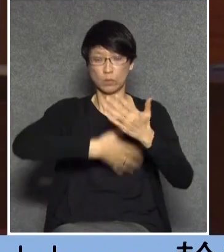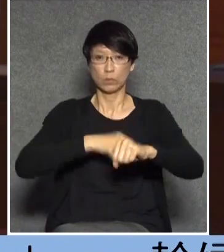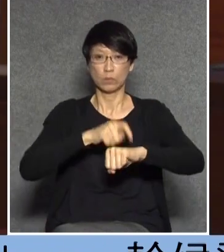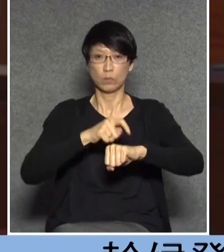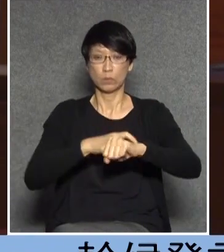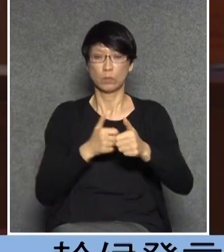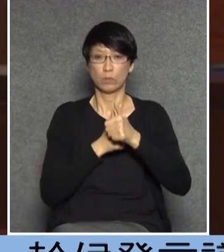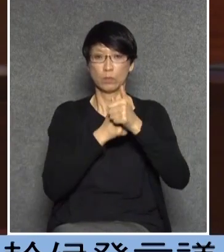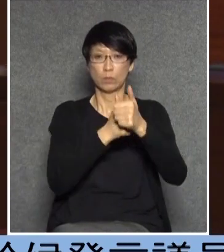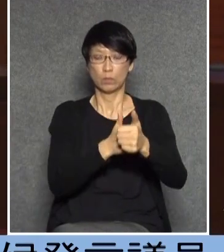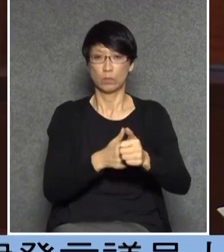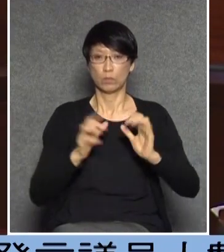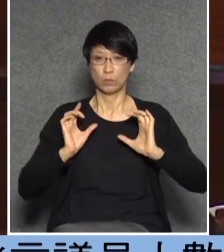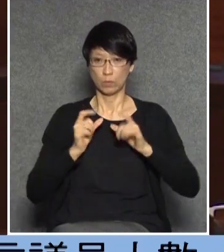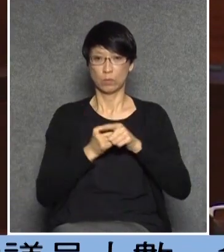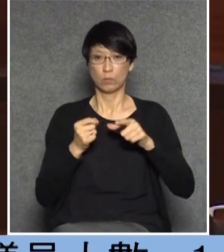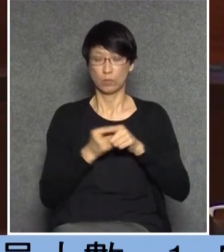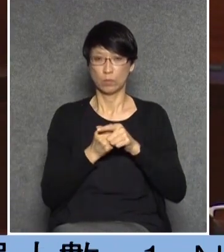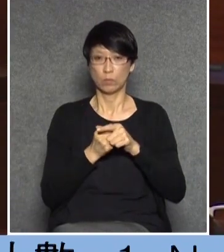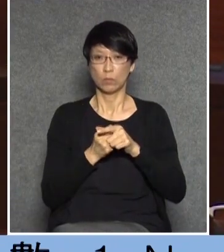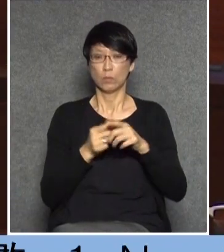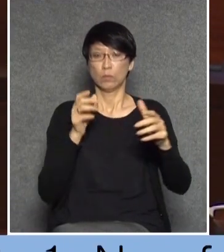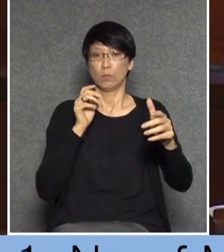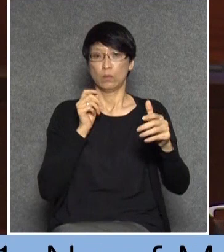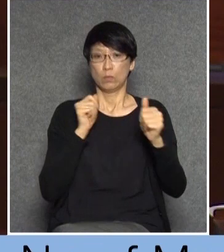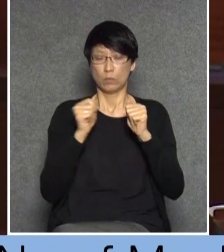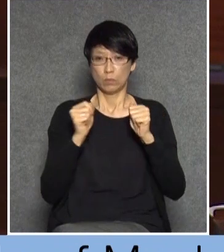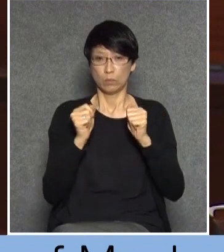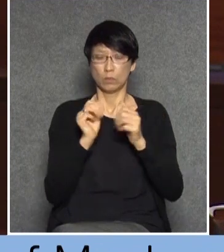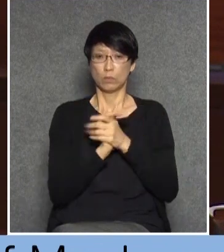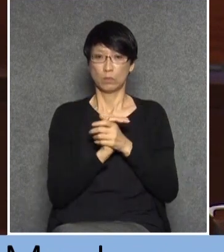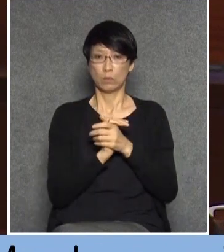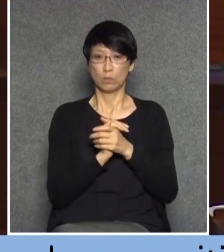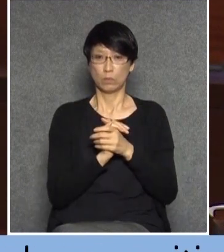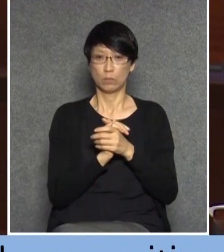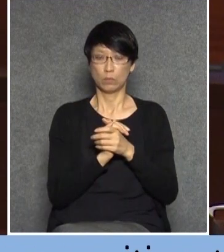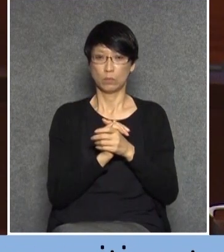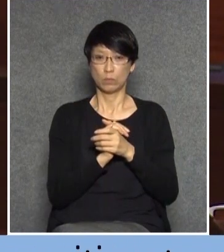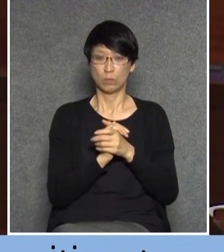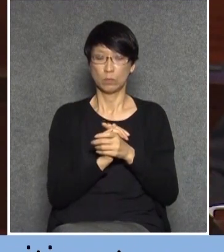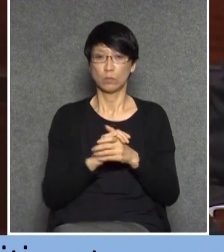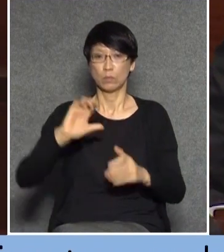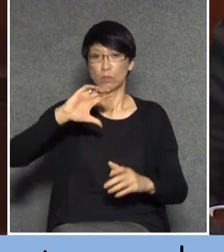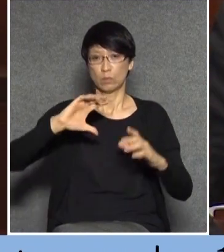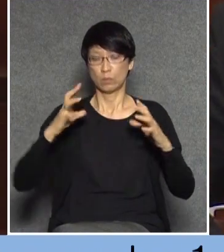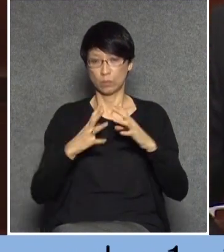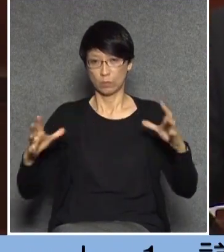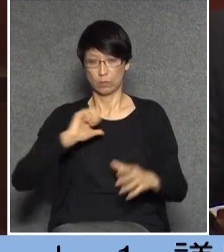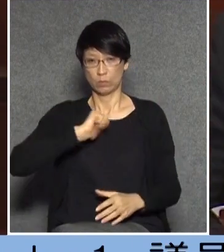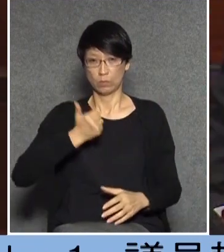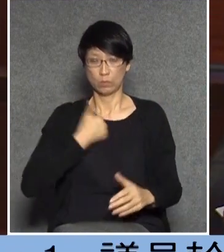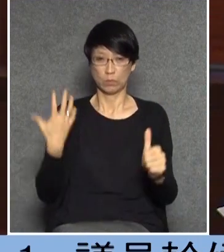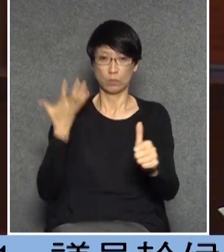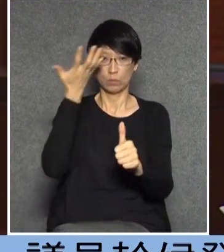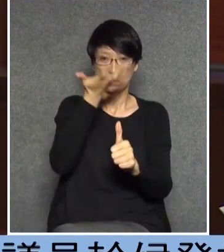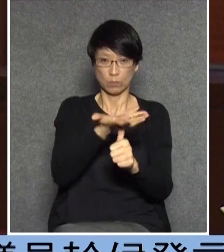按照公司法和上市公司的規例，大股東利益不可以凌駕於小股東的利益，所以身份